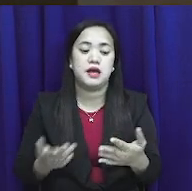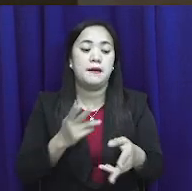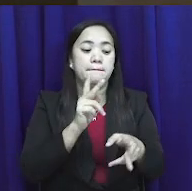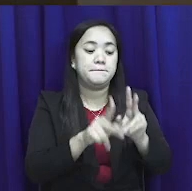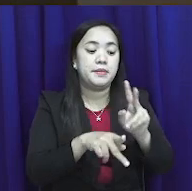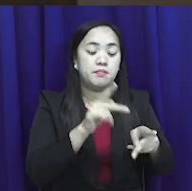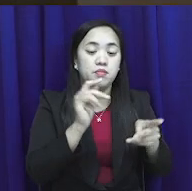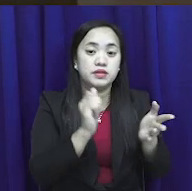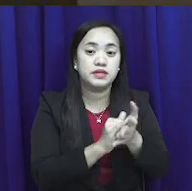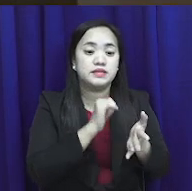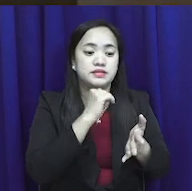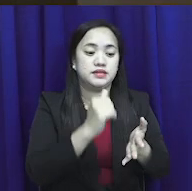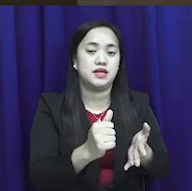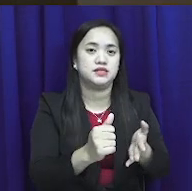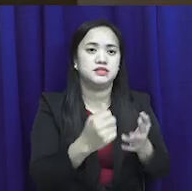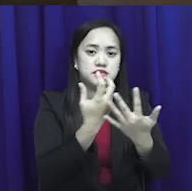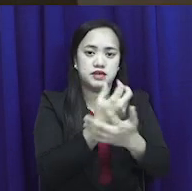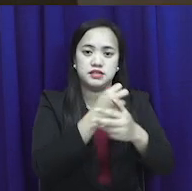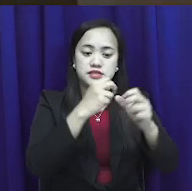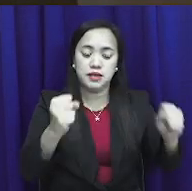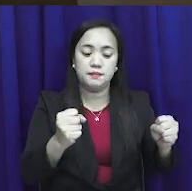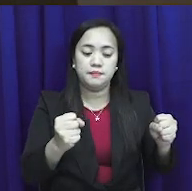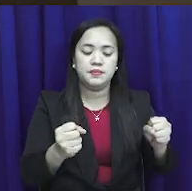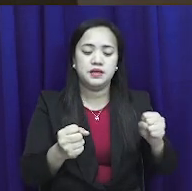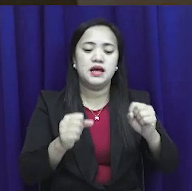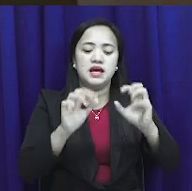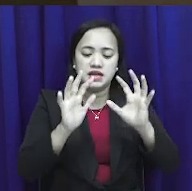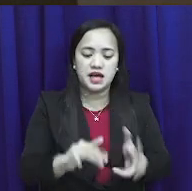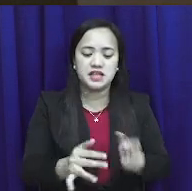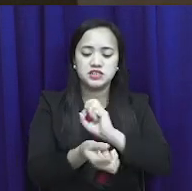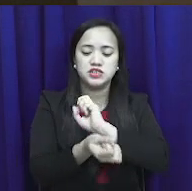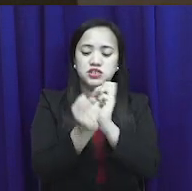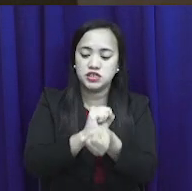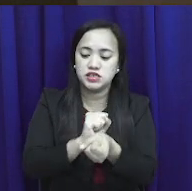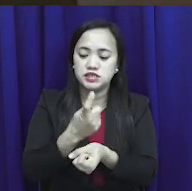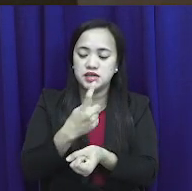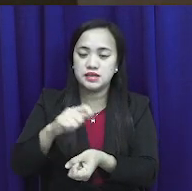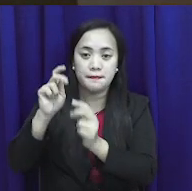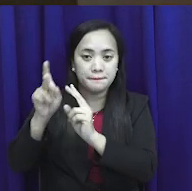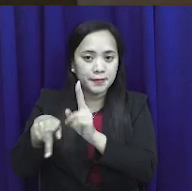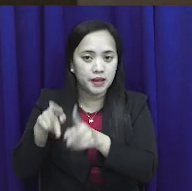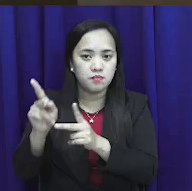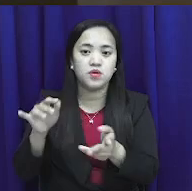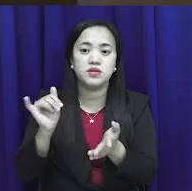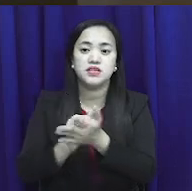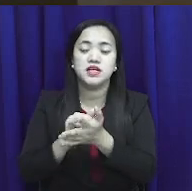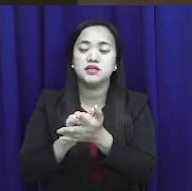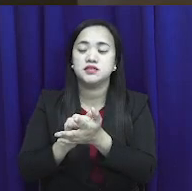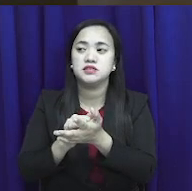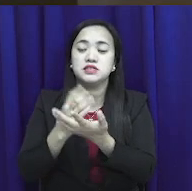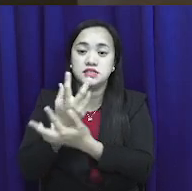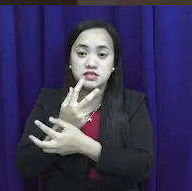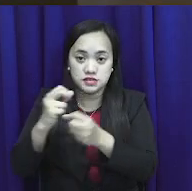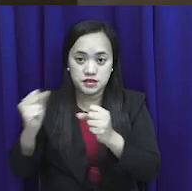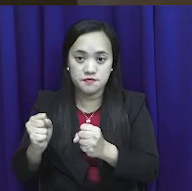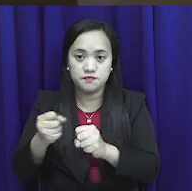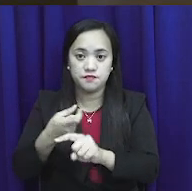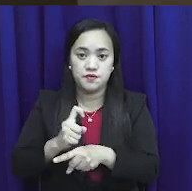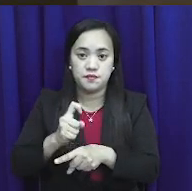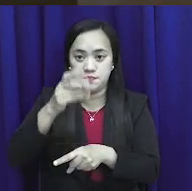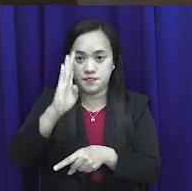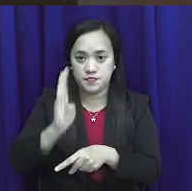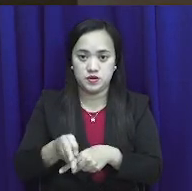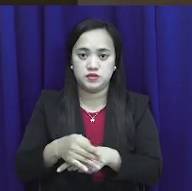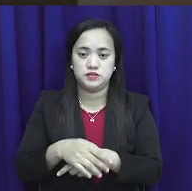out there the word the Bible and the church specifically dito sa atin you are